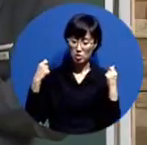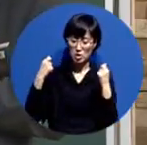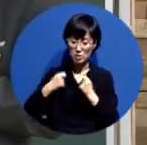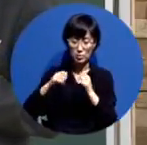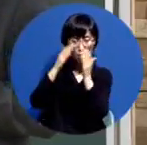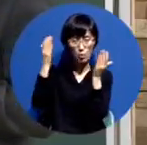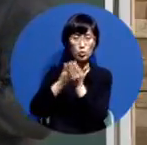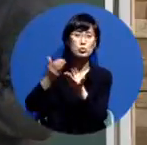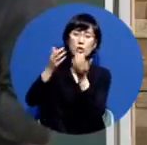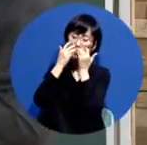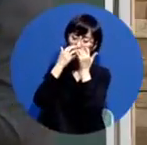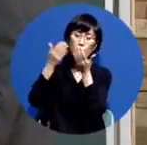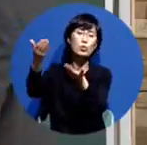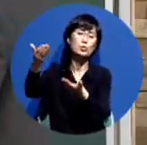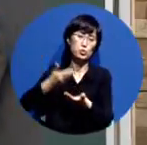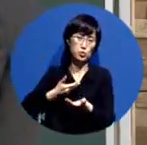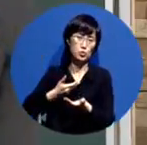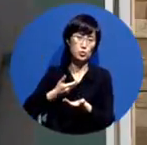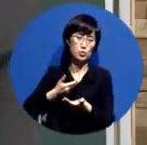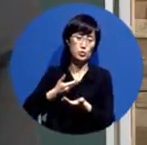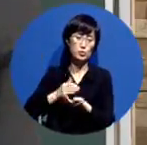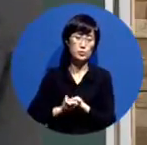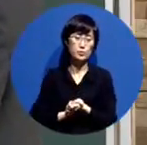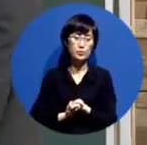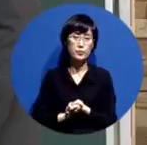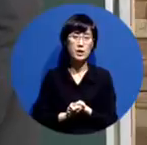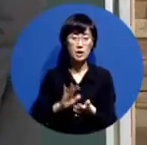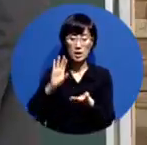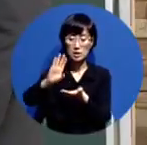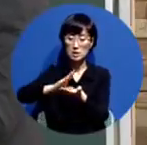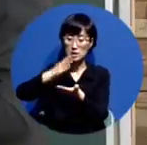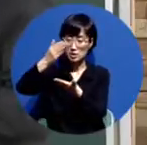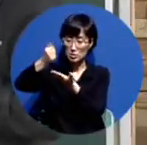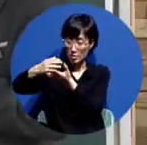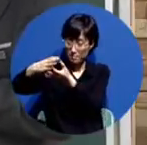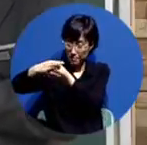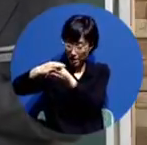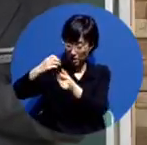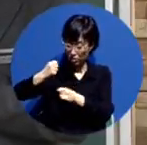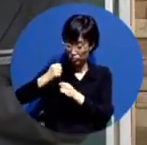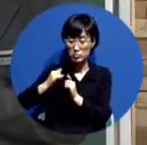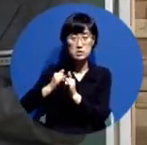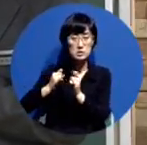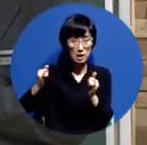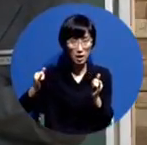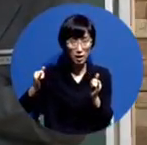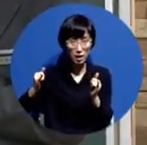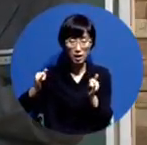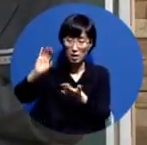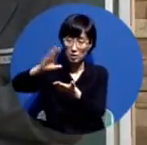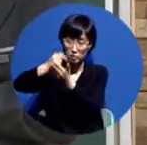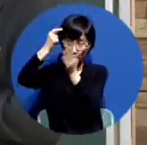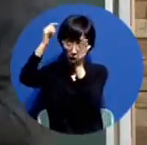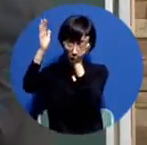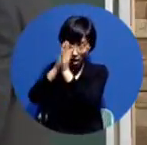援给他们的 그러니그리스도의좋은군사라는것은그리스도가책임진다는거죠 说是基督耶稣的精兵那是基督他来负责